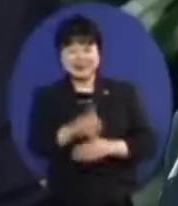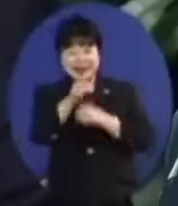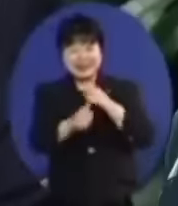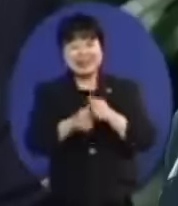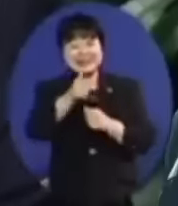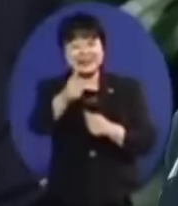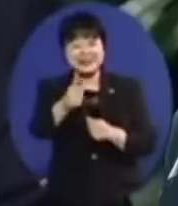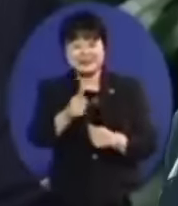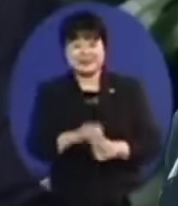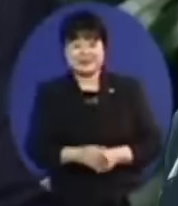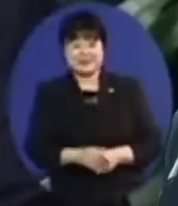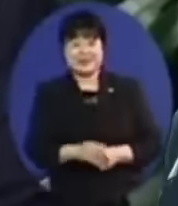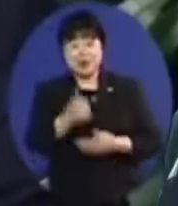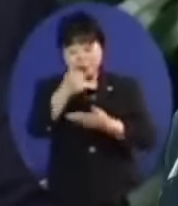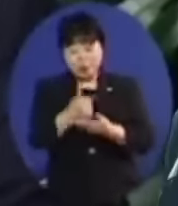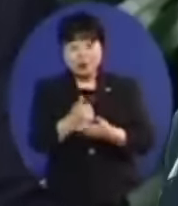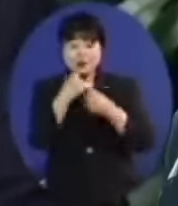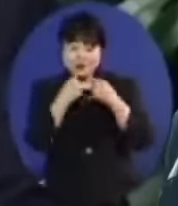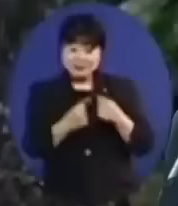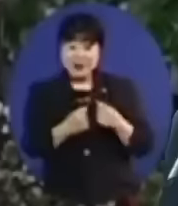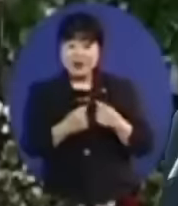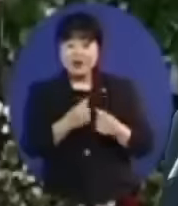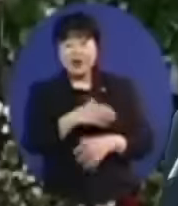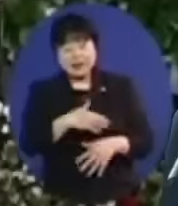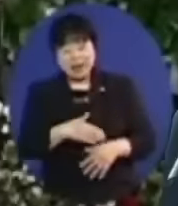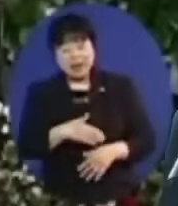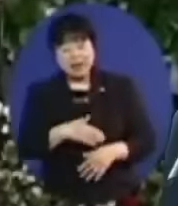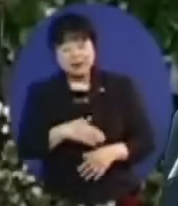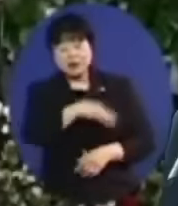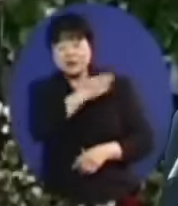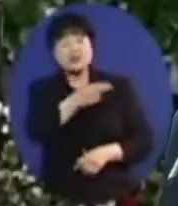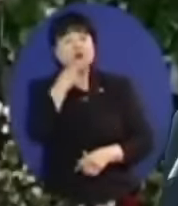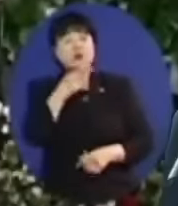하나님만 모시고 있으면 약하고 무능해도